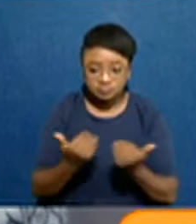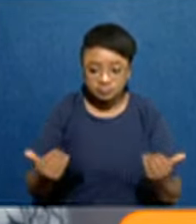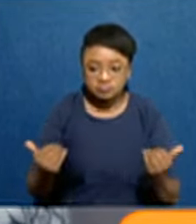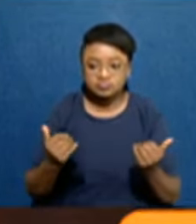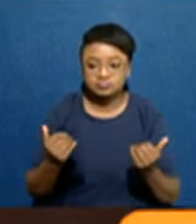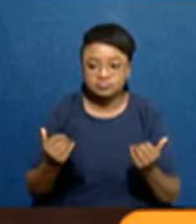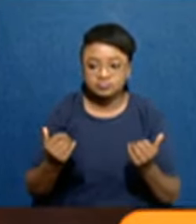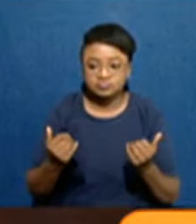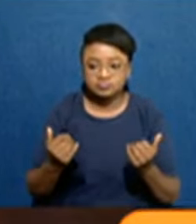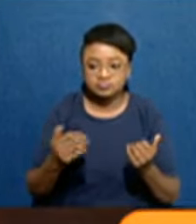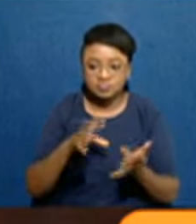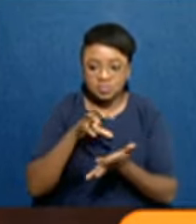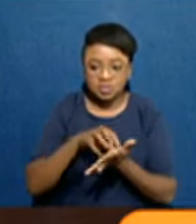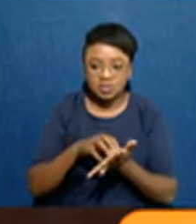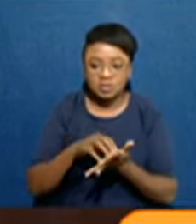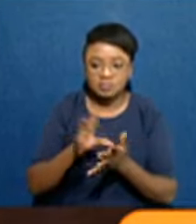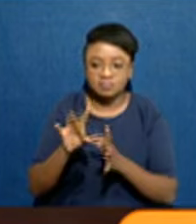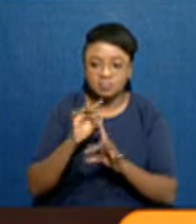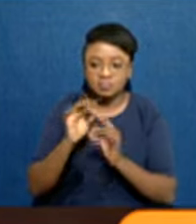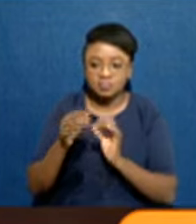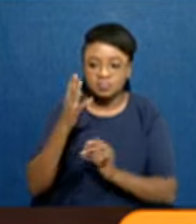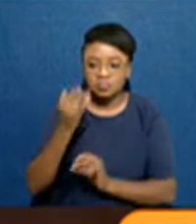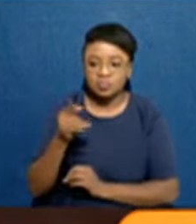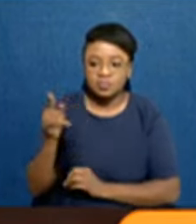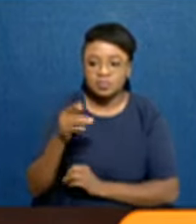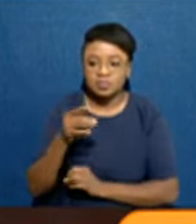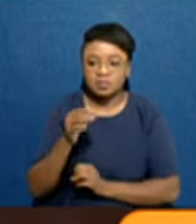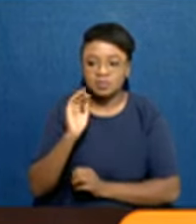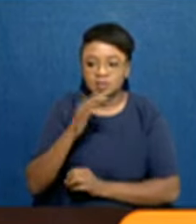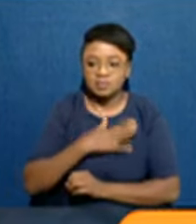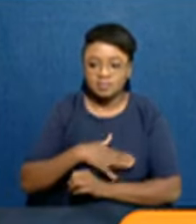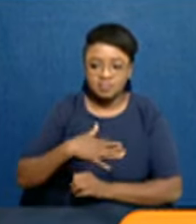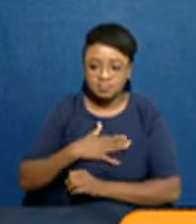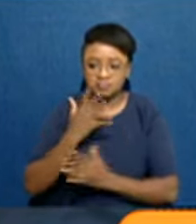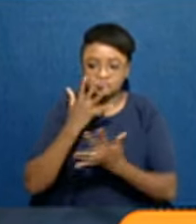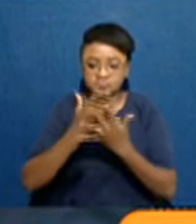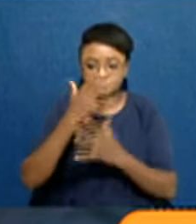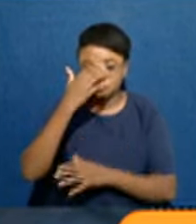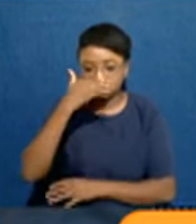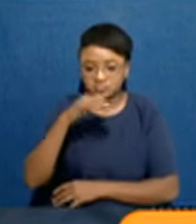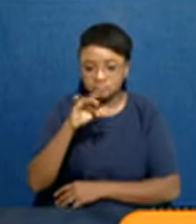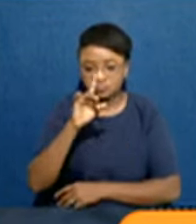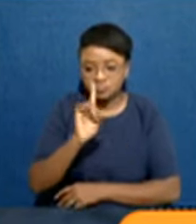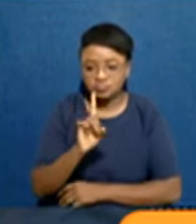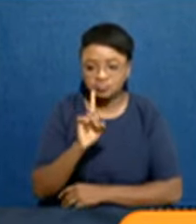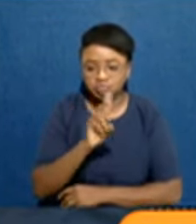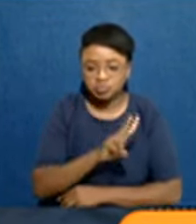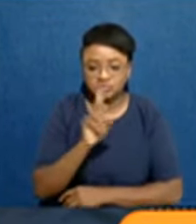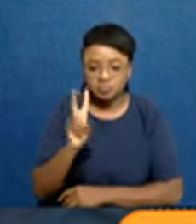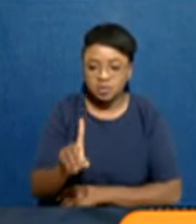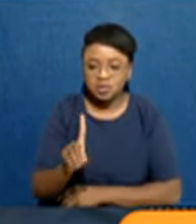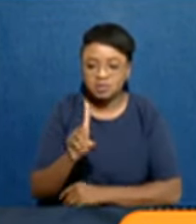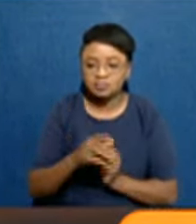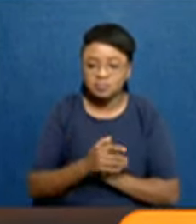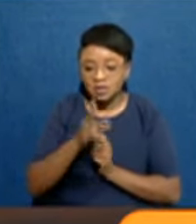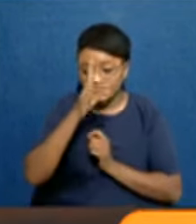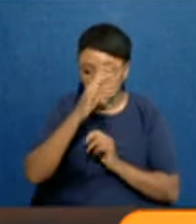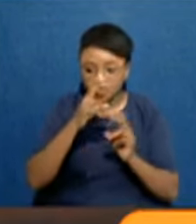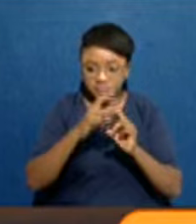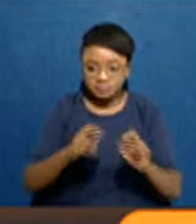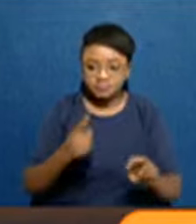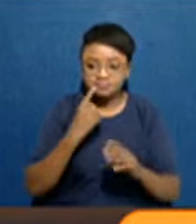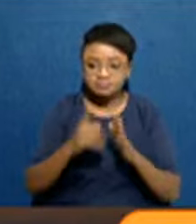Watano hao hata hivyo hawakufunguliwa mashtaka baada ya upande wa mashtaka kuomba kuwazuiliwa kwa siku 21 zaidi. Awali polisi walikuwa wakichunguza ripoti kuwa